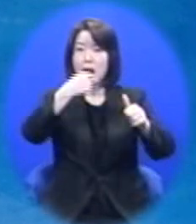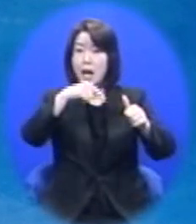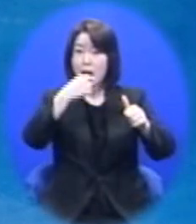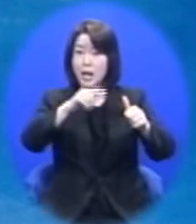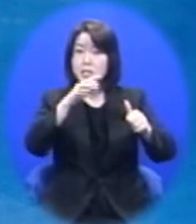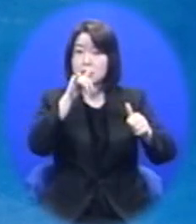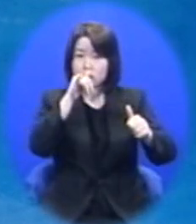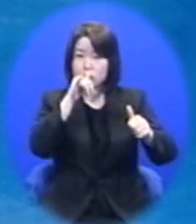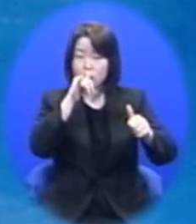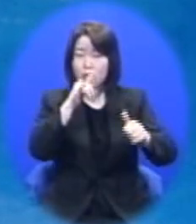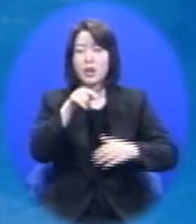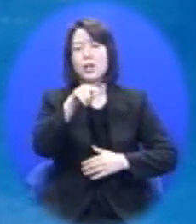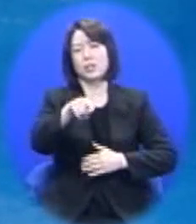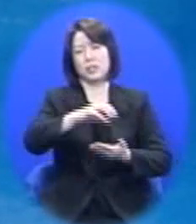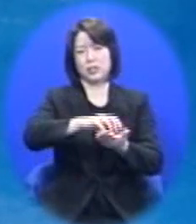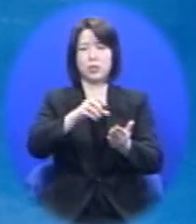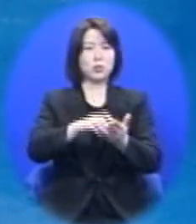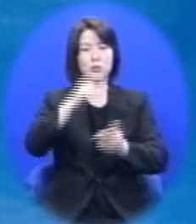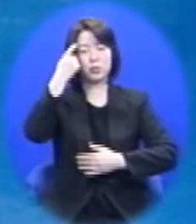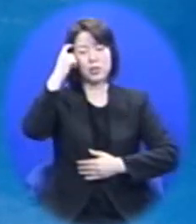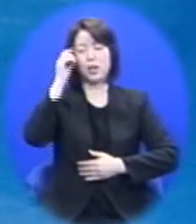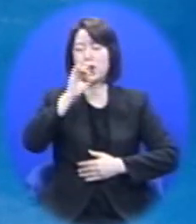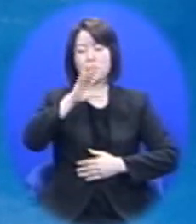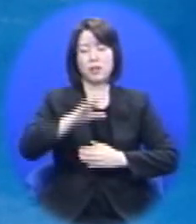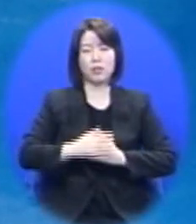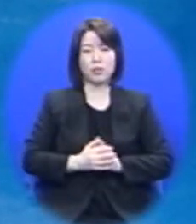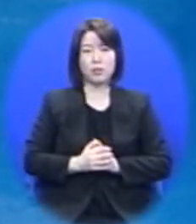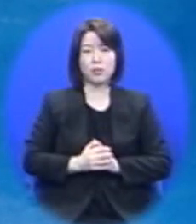있습니다만, 그런 정도로 생각하시면 안 됩니다.